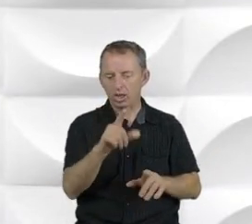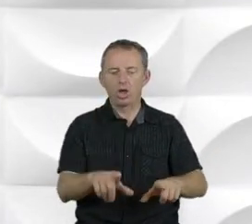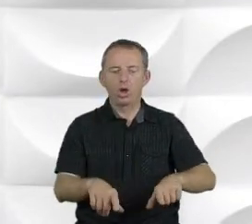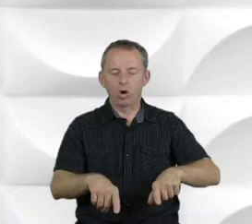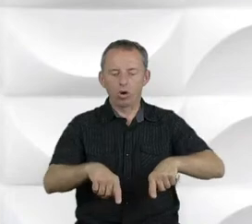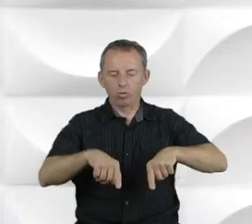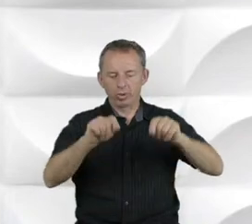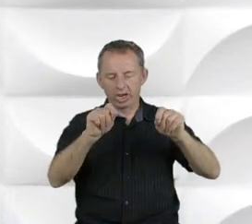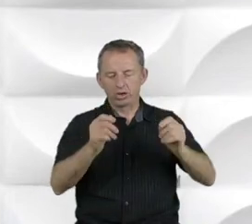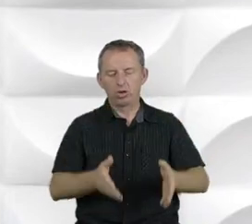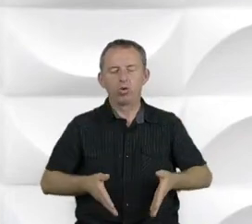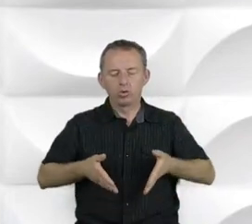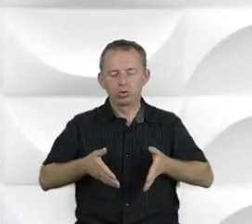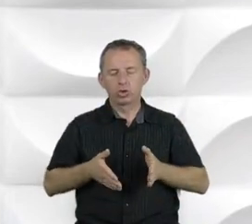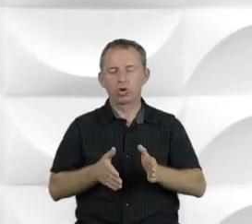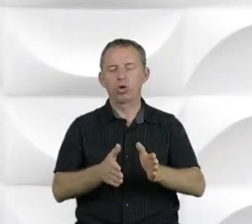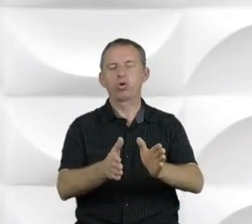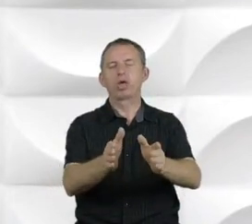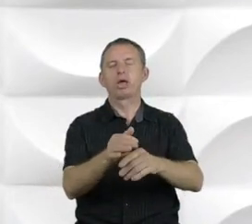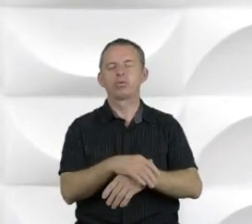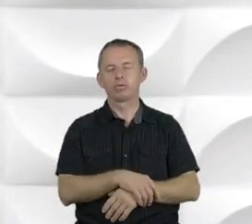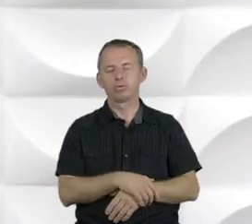drogą.